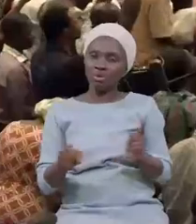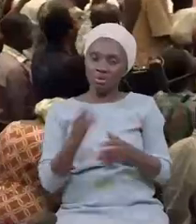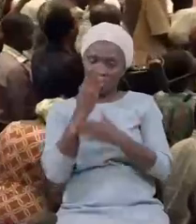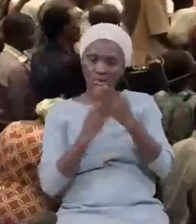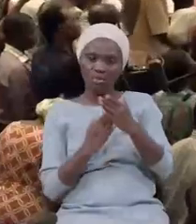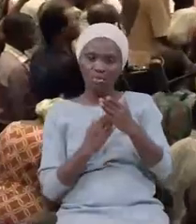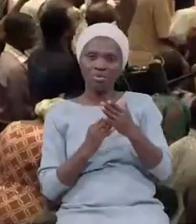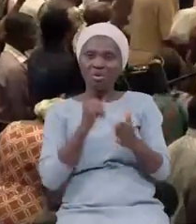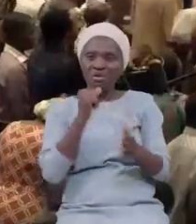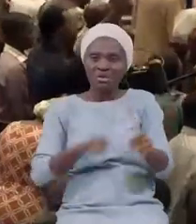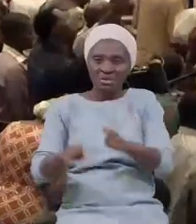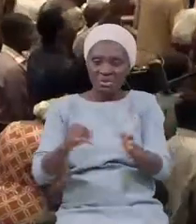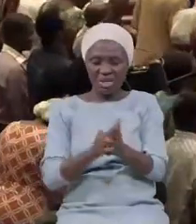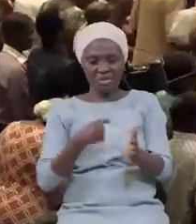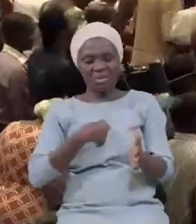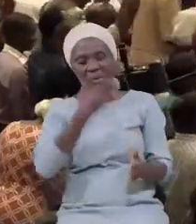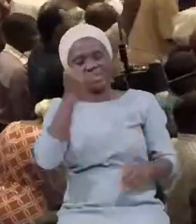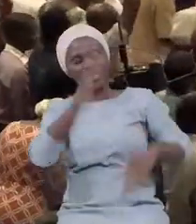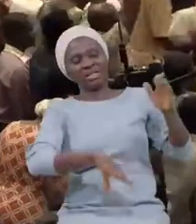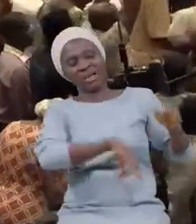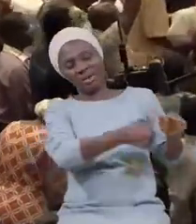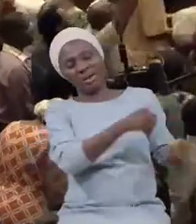et s'il n'agit pas que je suis meilleur que tous,